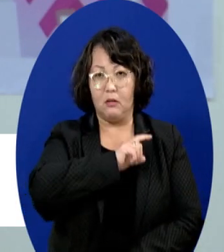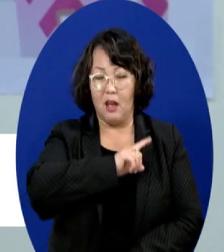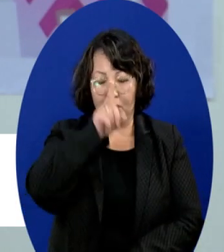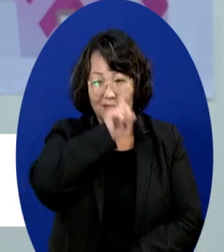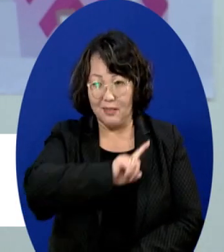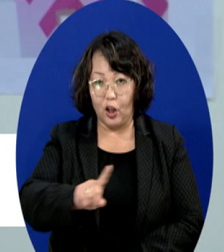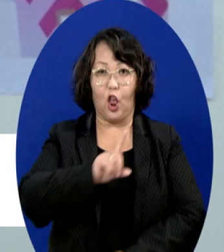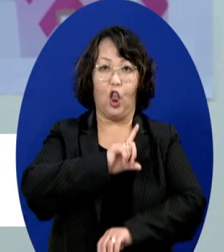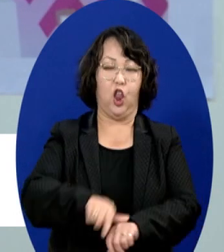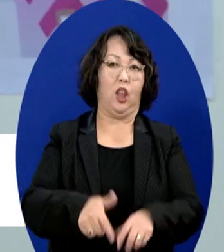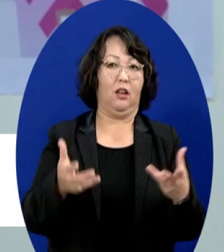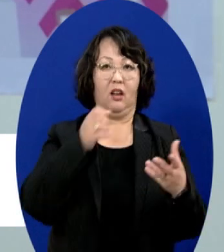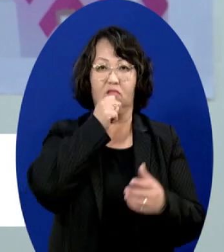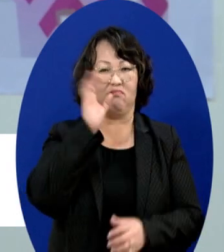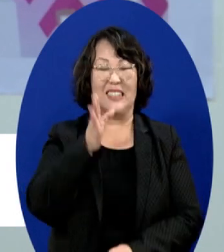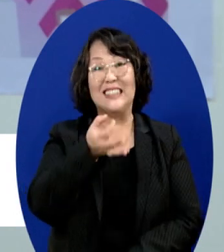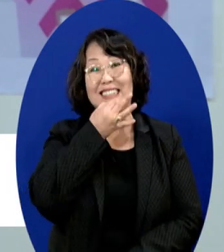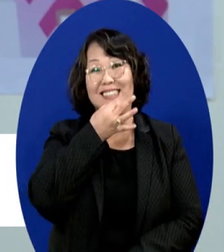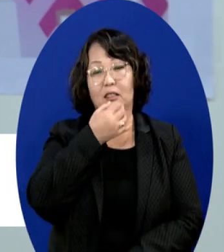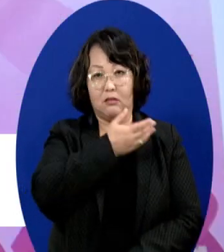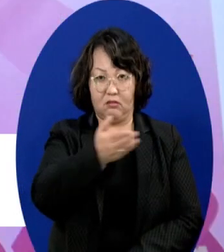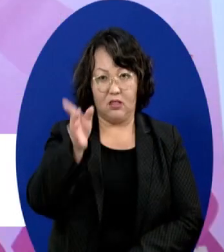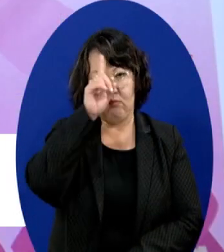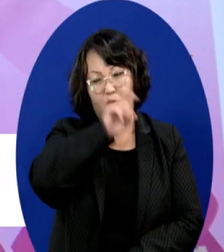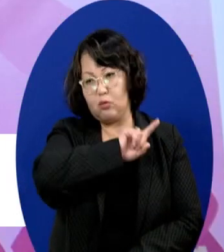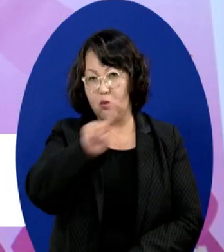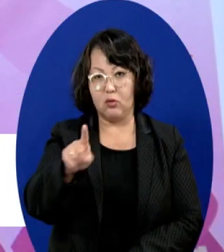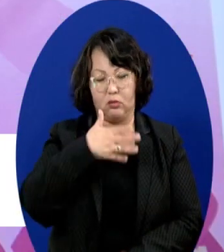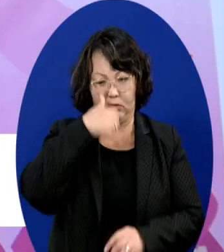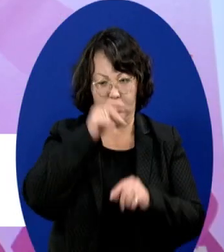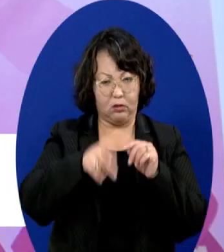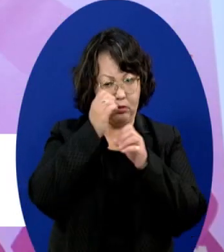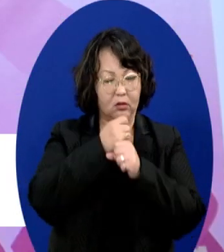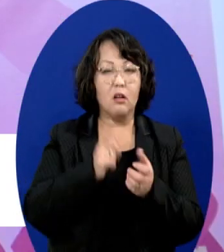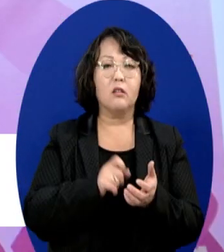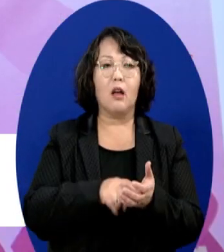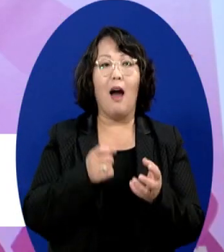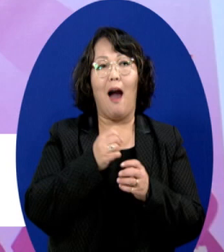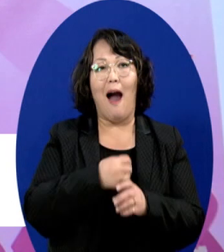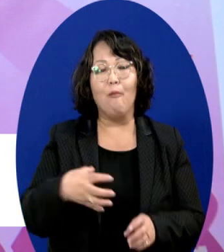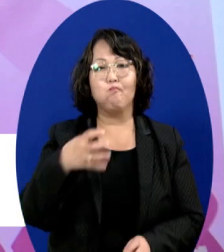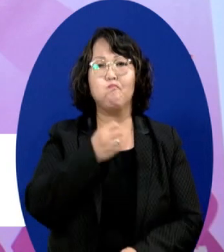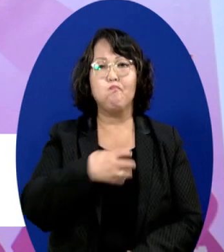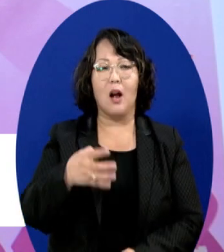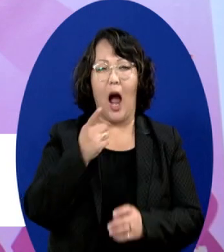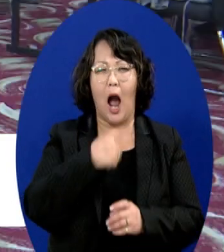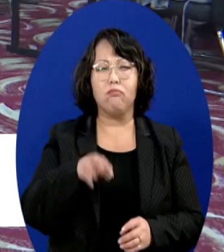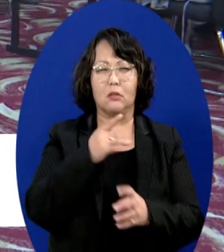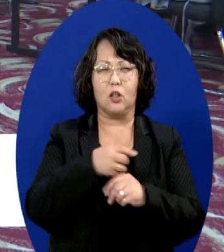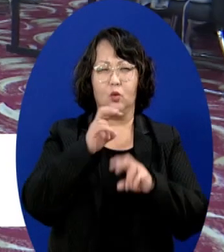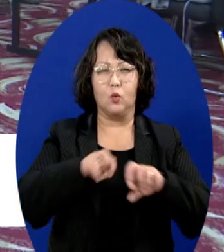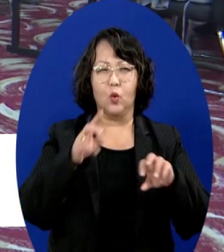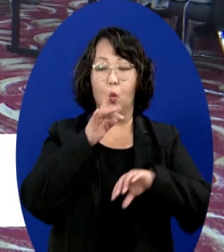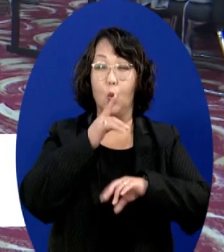эдгэрэх боломжтой энэ үе шатанд нэмжлэгдэх бололцоотой байсан гэсэн. Хавдар судлалын үндэсний төвд бид өглөөний 10 цагт очив юм. Бидний